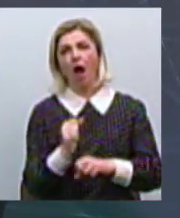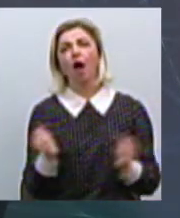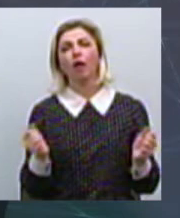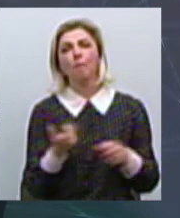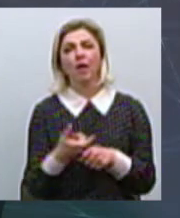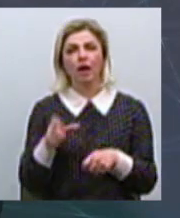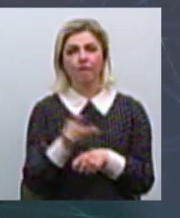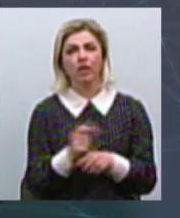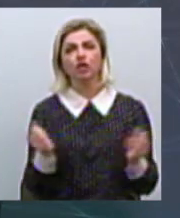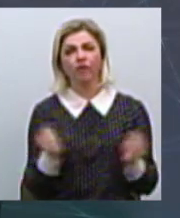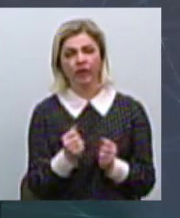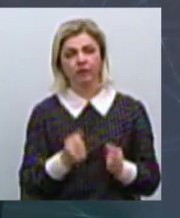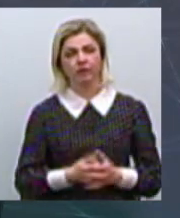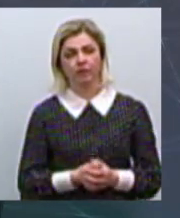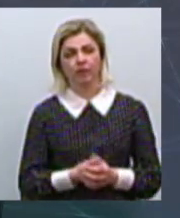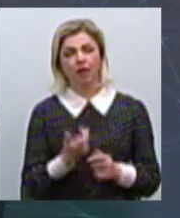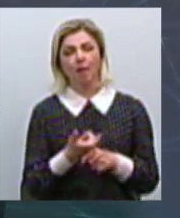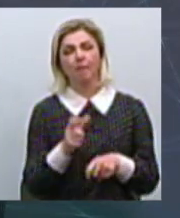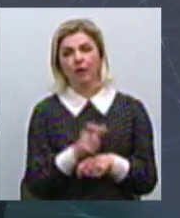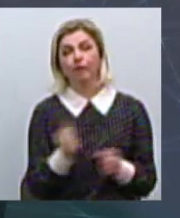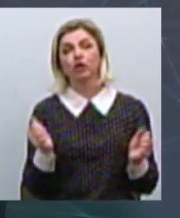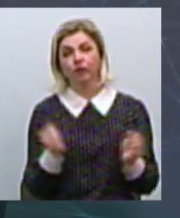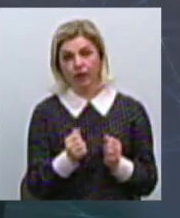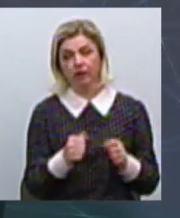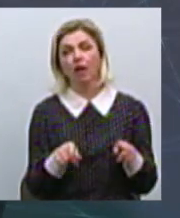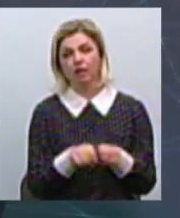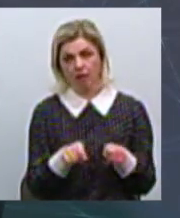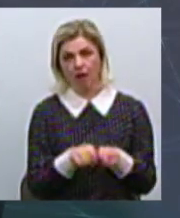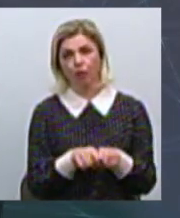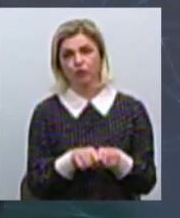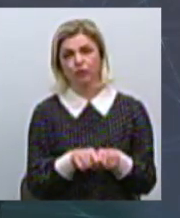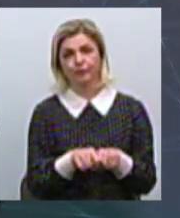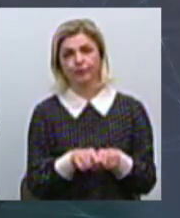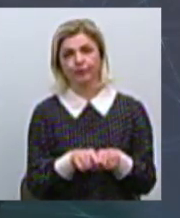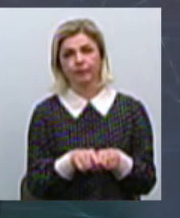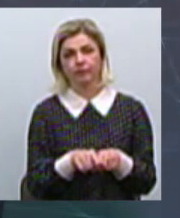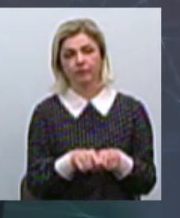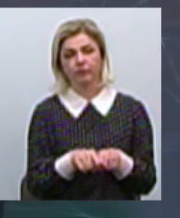руху? Перевищення швидкості руху також